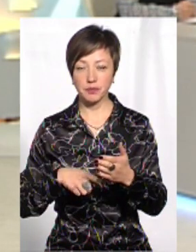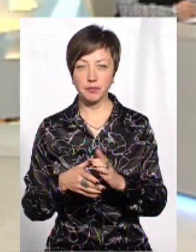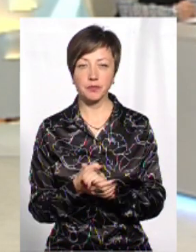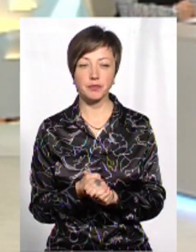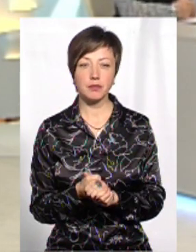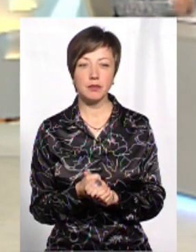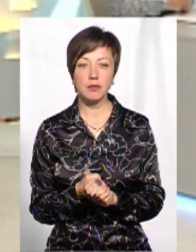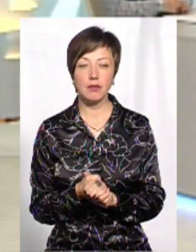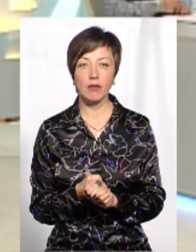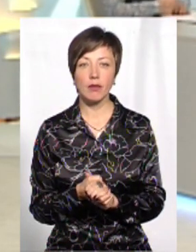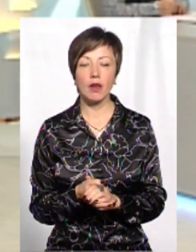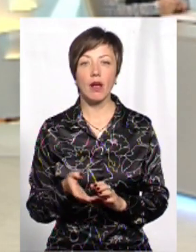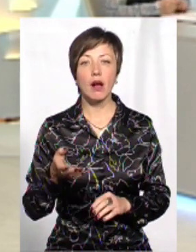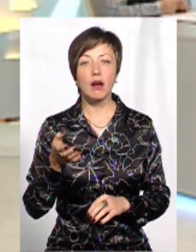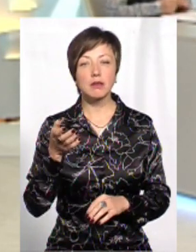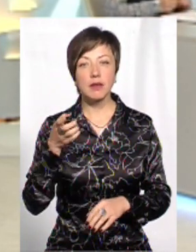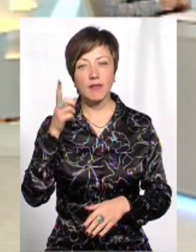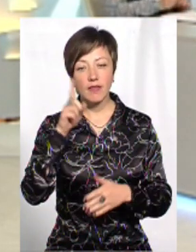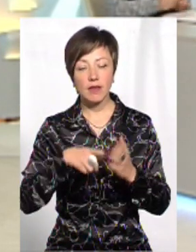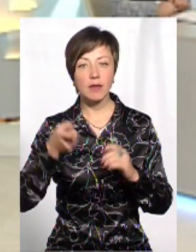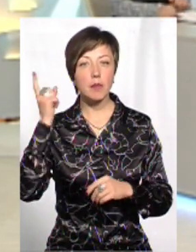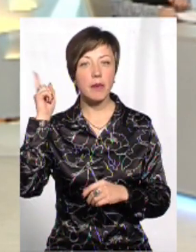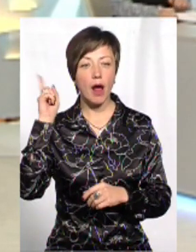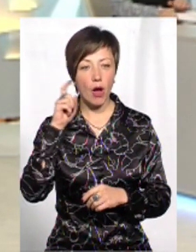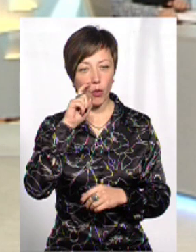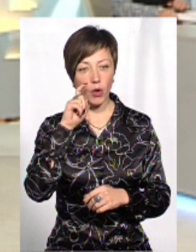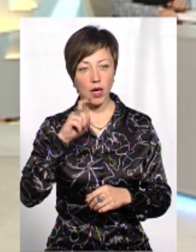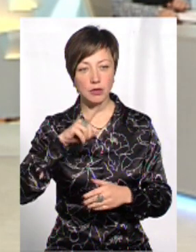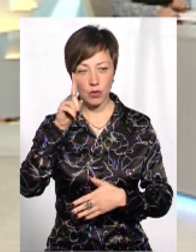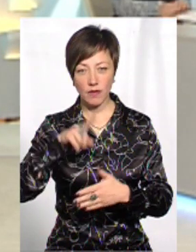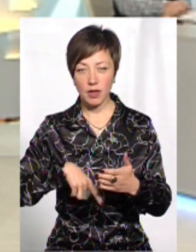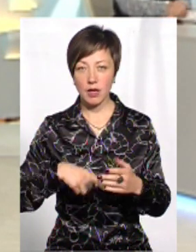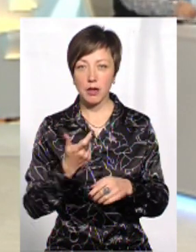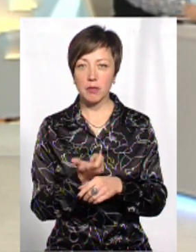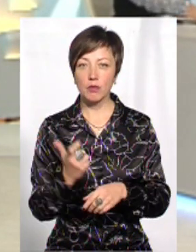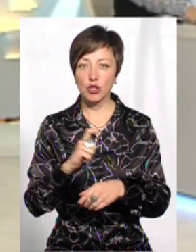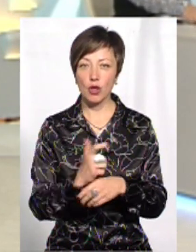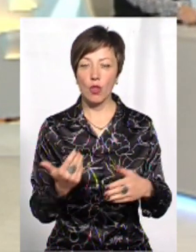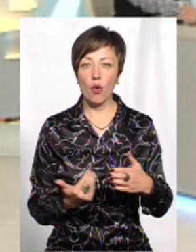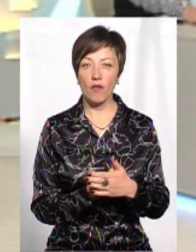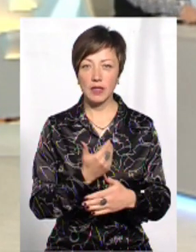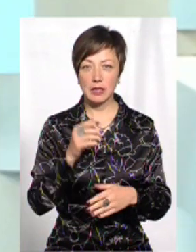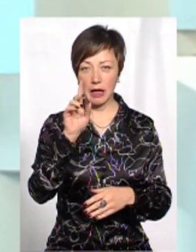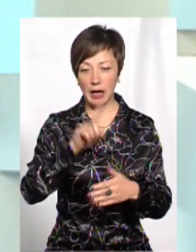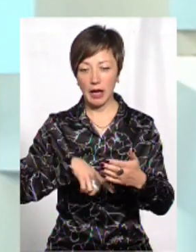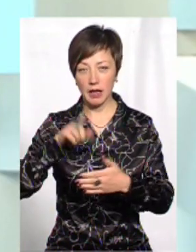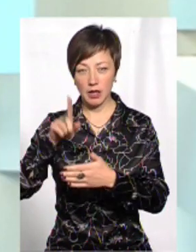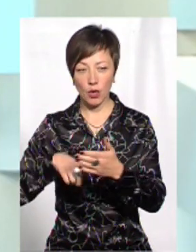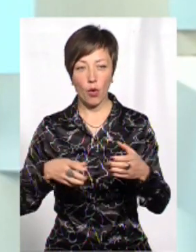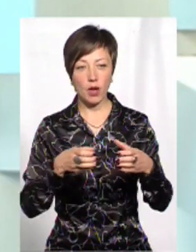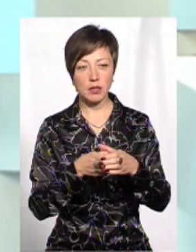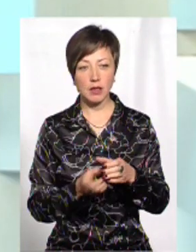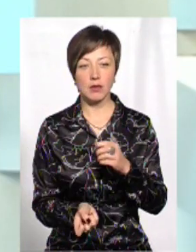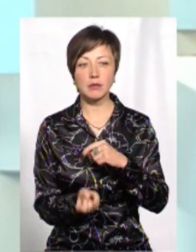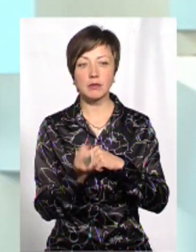апеляції до витоків праукраїнської, як вони говорять, віри. Переважна ж більшість новітніх релігійних організацій все ж таки беруть